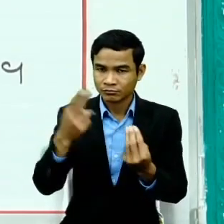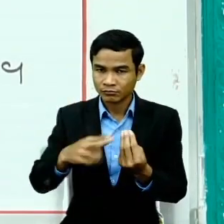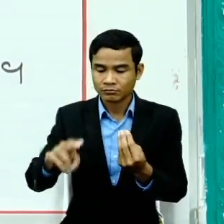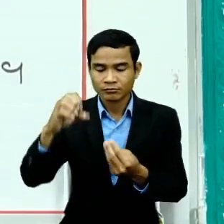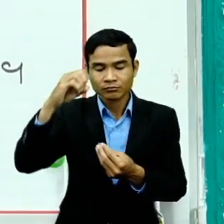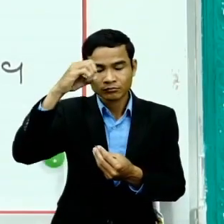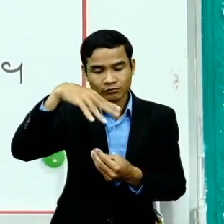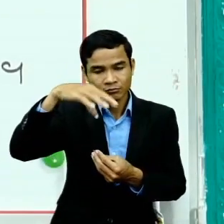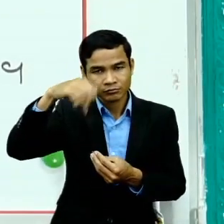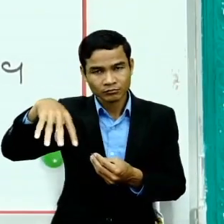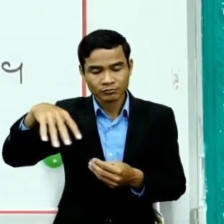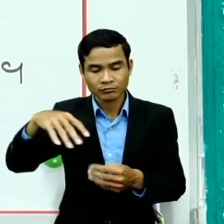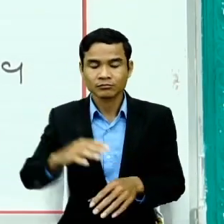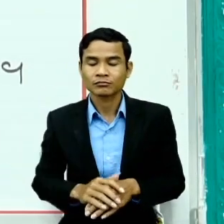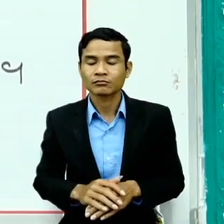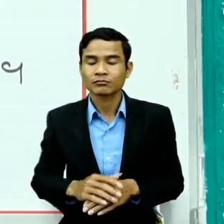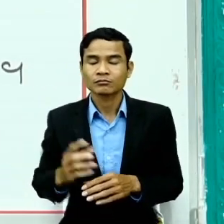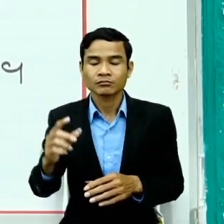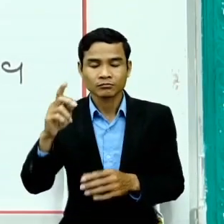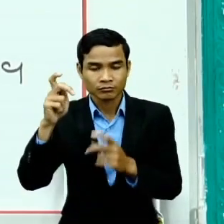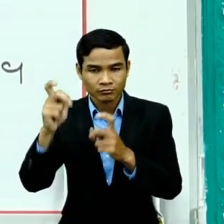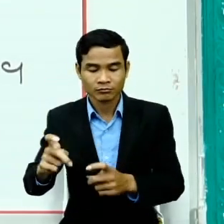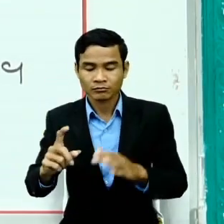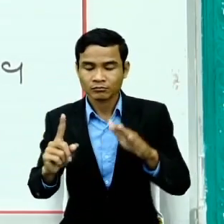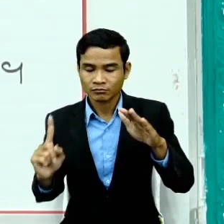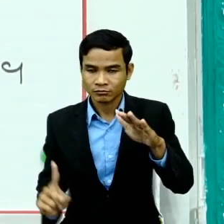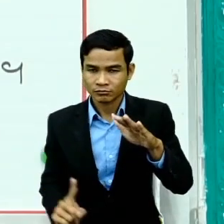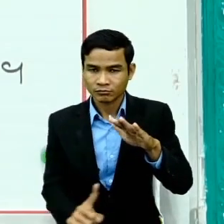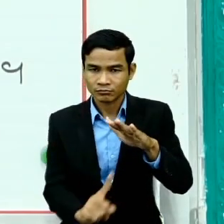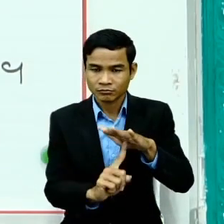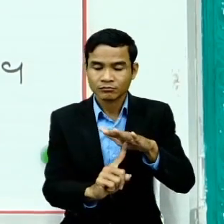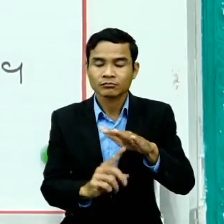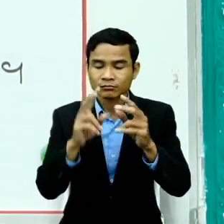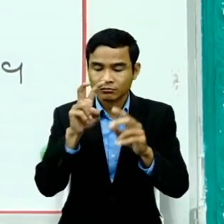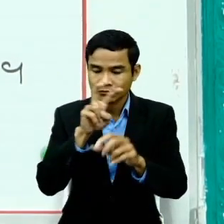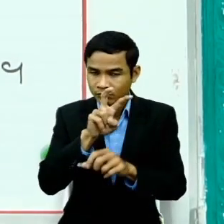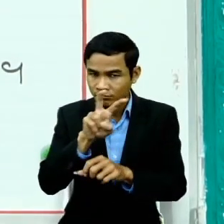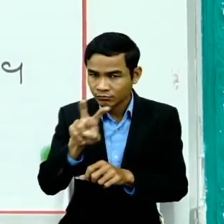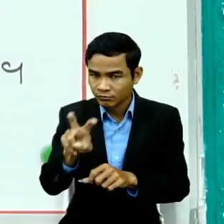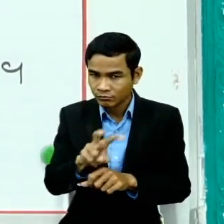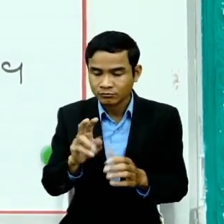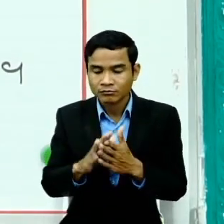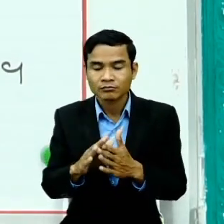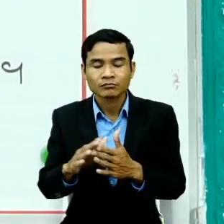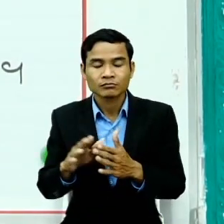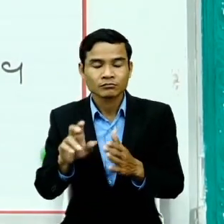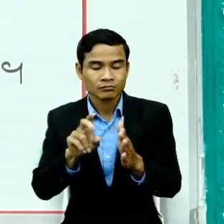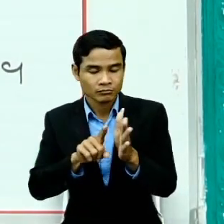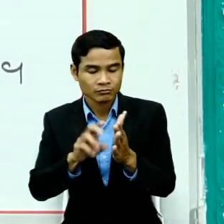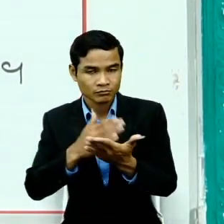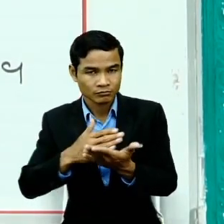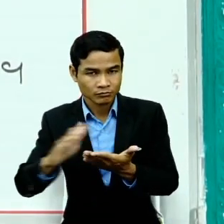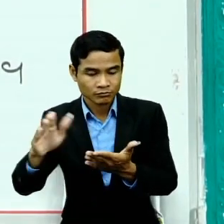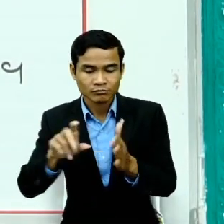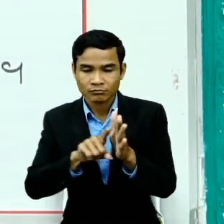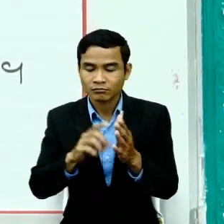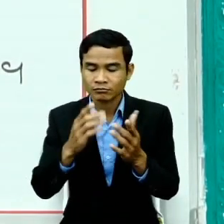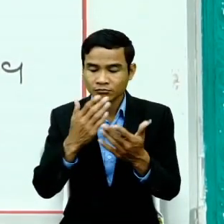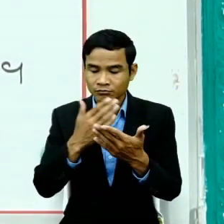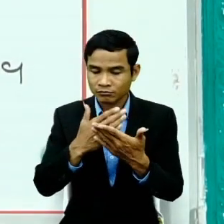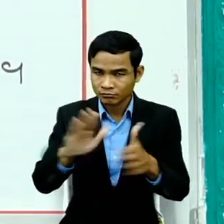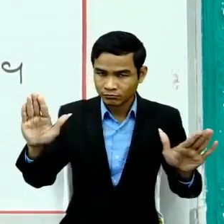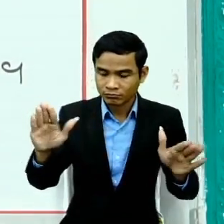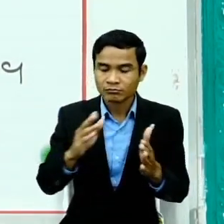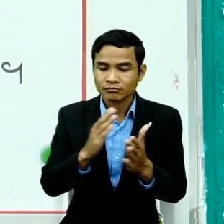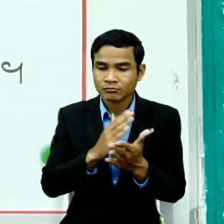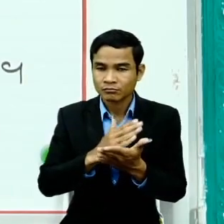mà ngái quạt xâm ngắm thay chấm cá cầm chát cầm chai đồng cờ